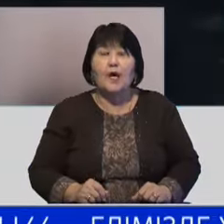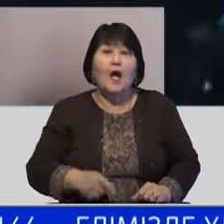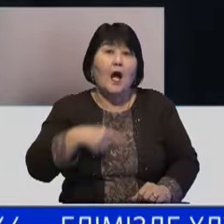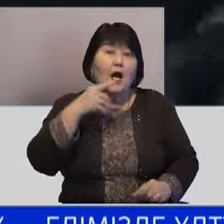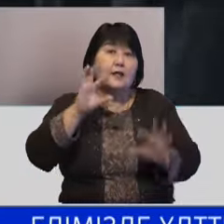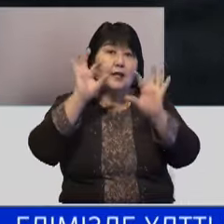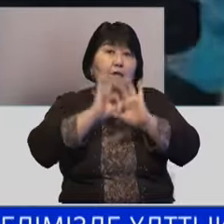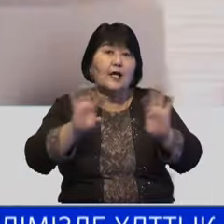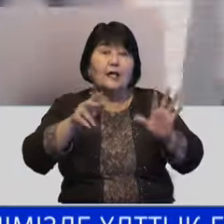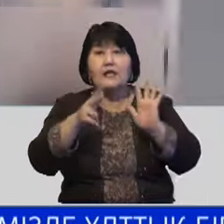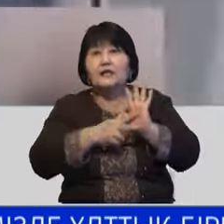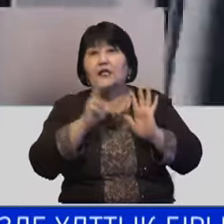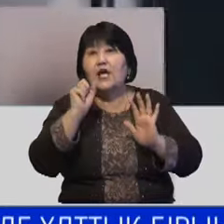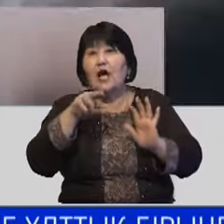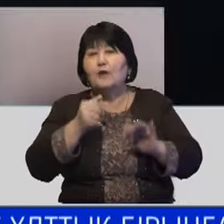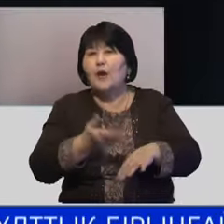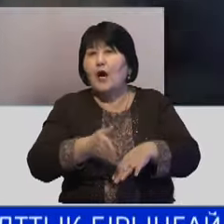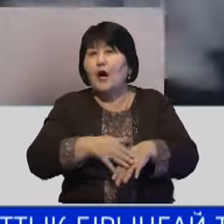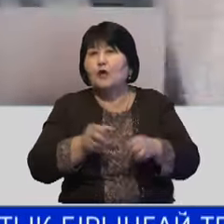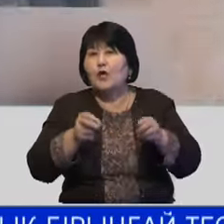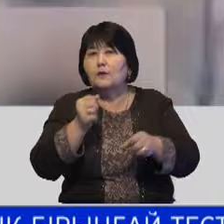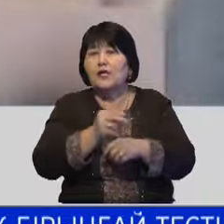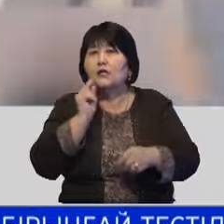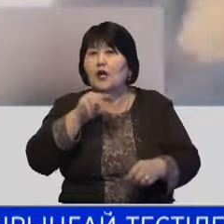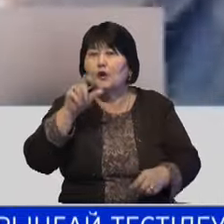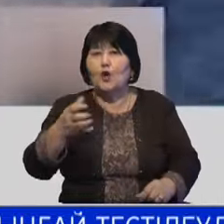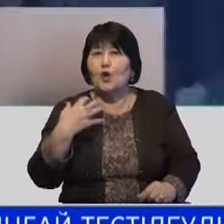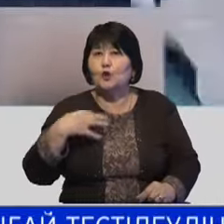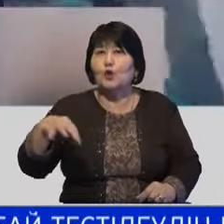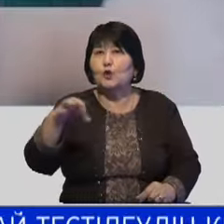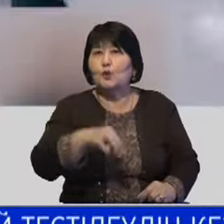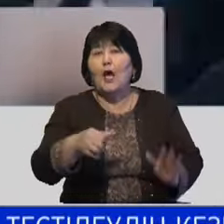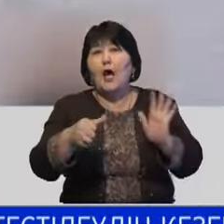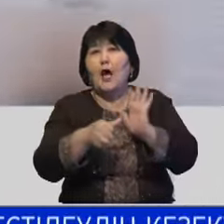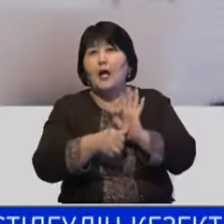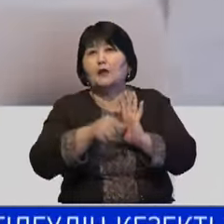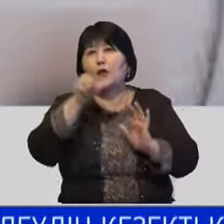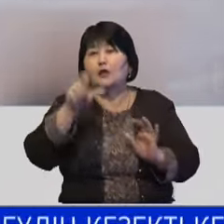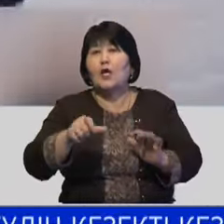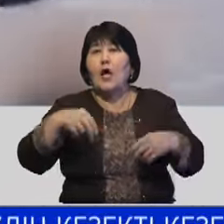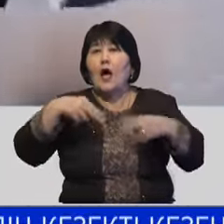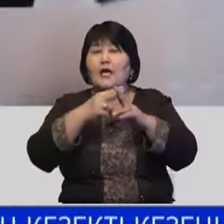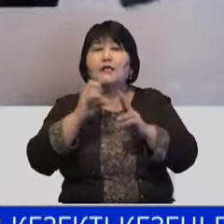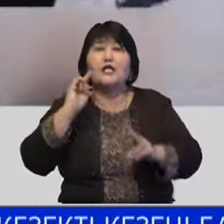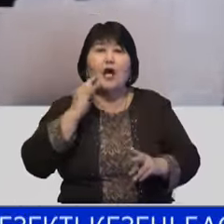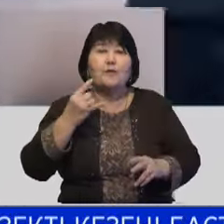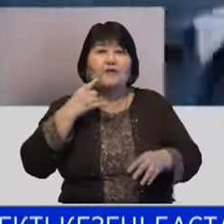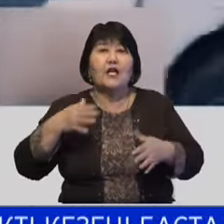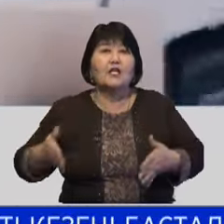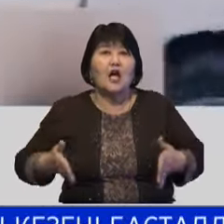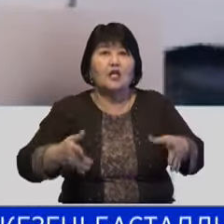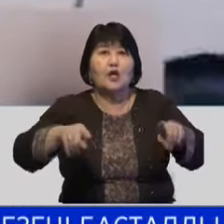Аталған хабарламада 8 ақпанда ауыр қылмыс жасады деген күдікпен Қызылорда облысының 6 тұрғыны Астана-Павлодар тас жолында